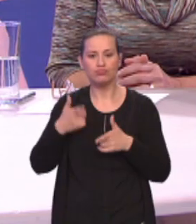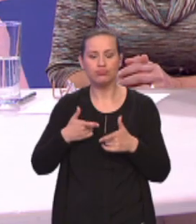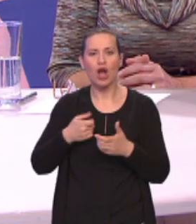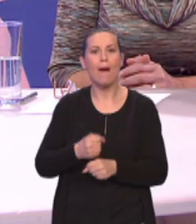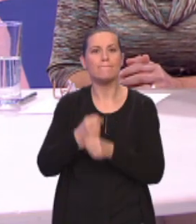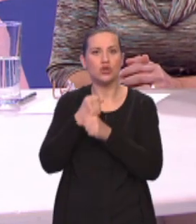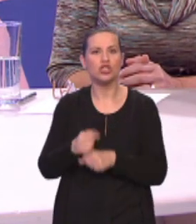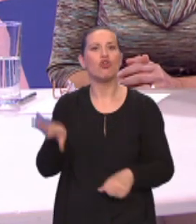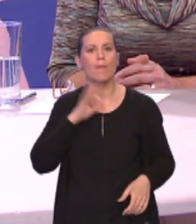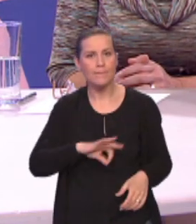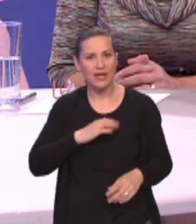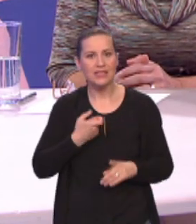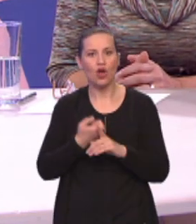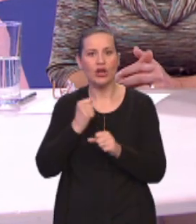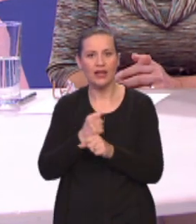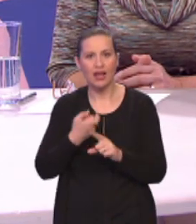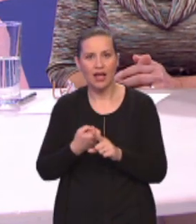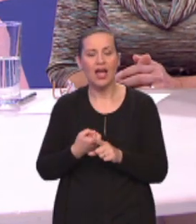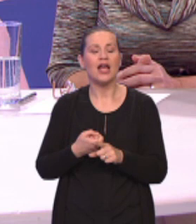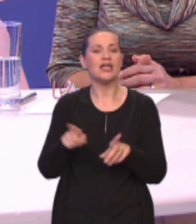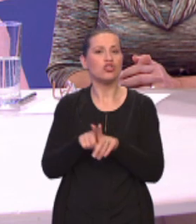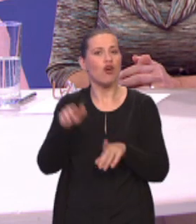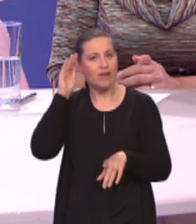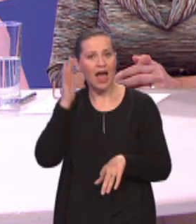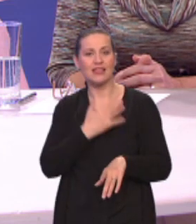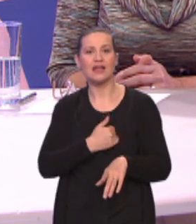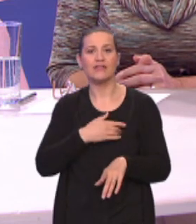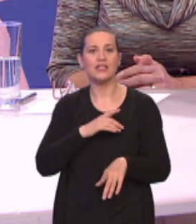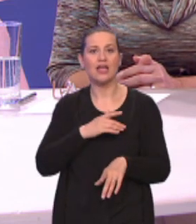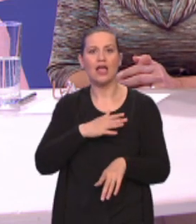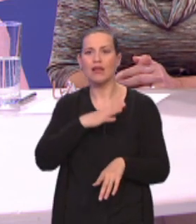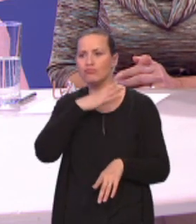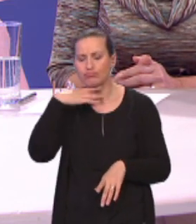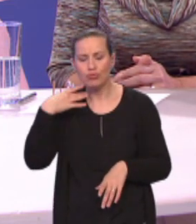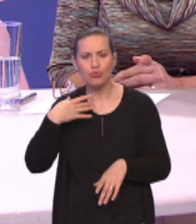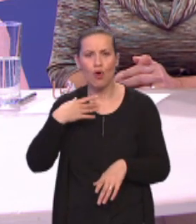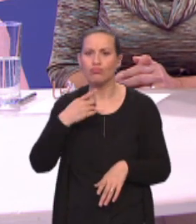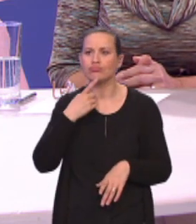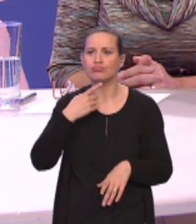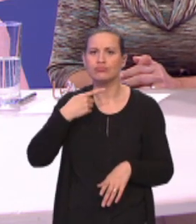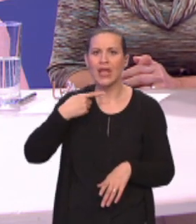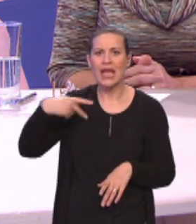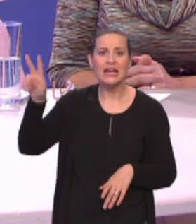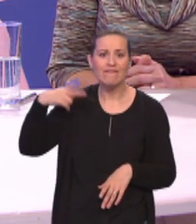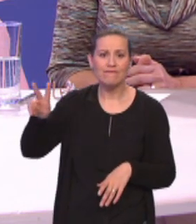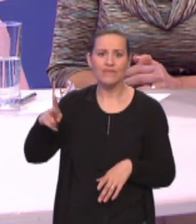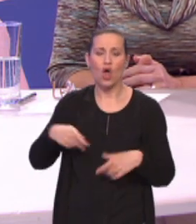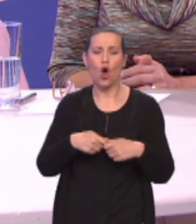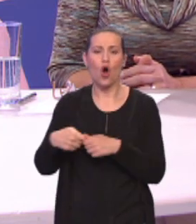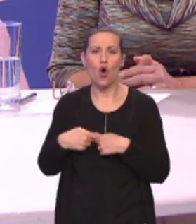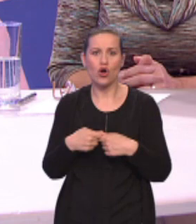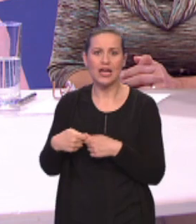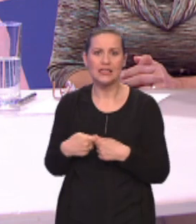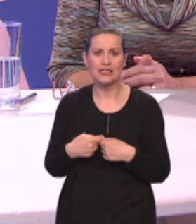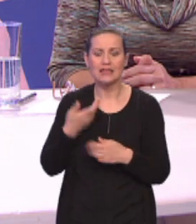i od predsjednice Republike Hrvatske, Vlade Republike Hrvatske, sa brojnim iseljeničkim organizacijama i predstavnicima